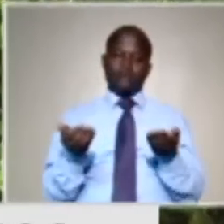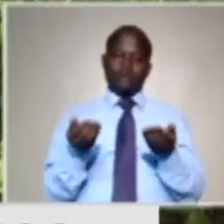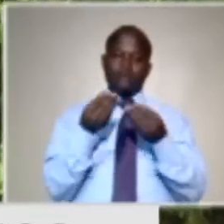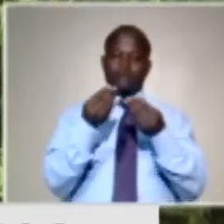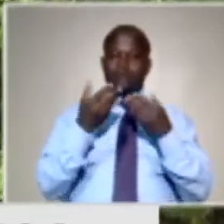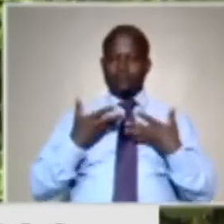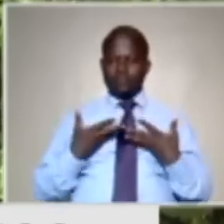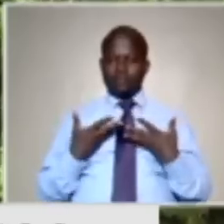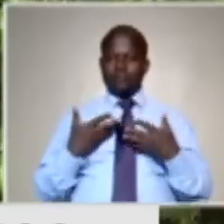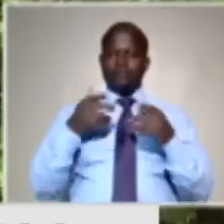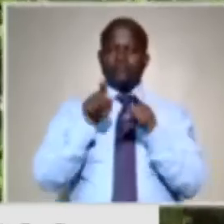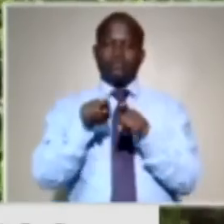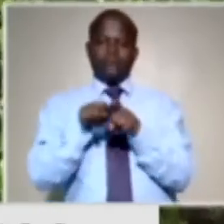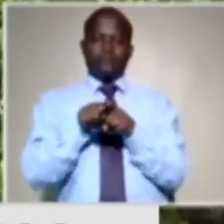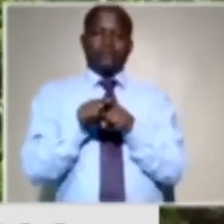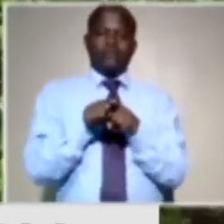bamumaye nuko